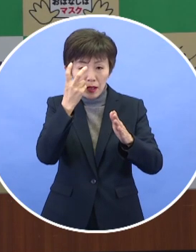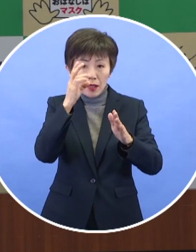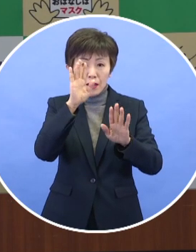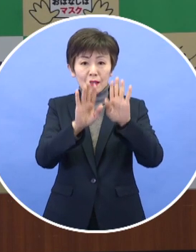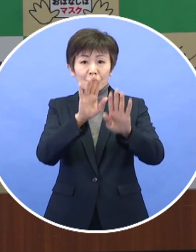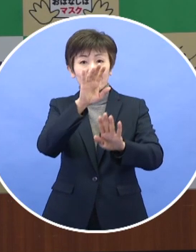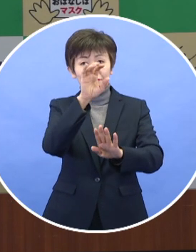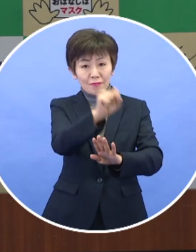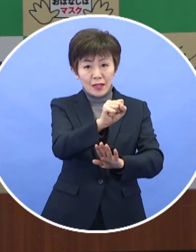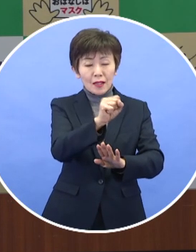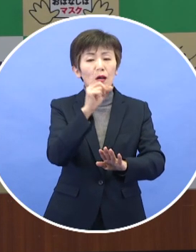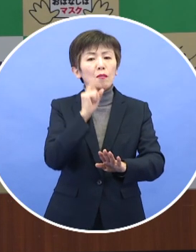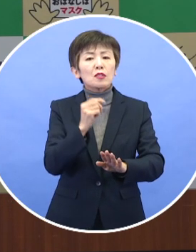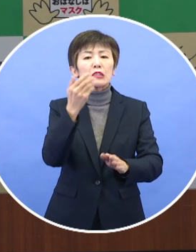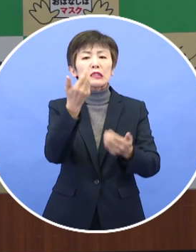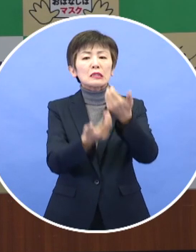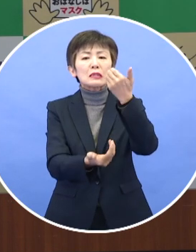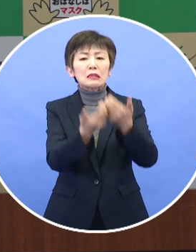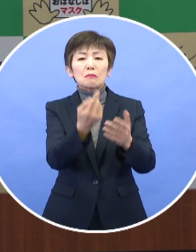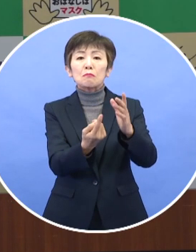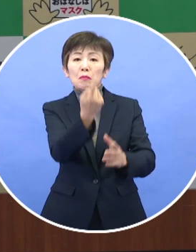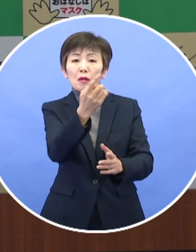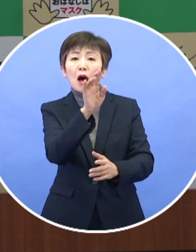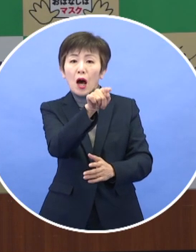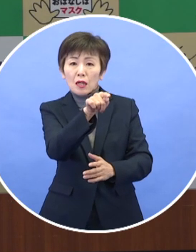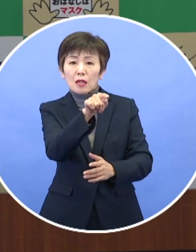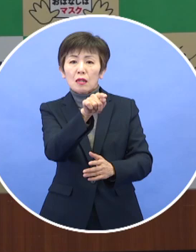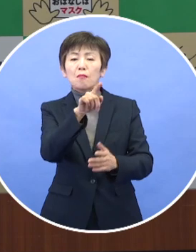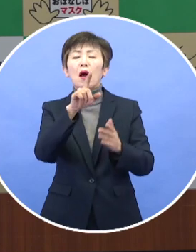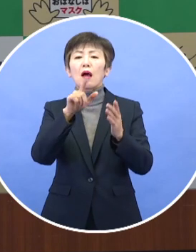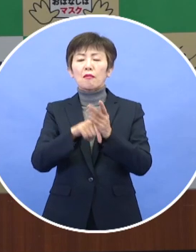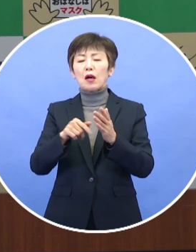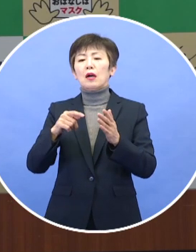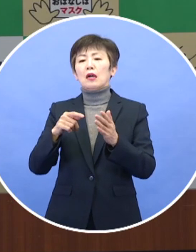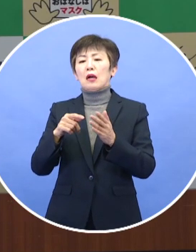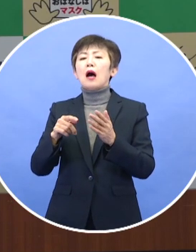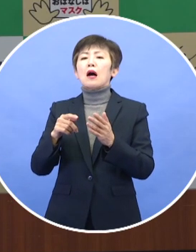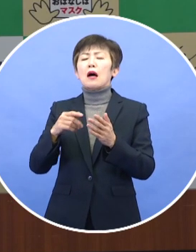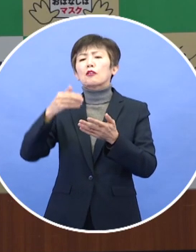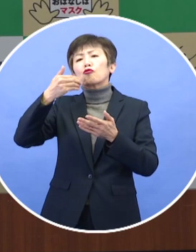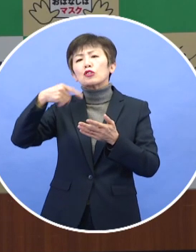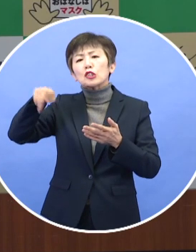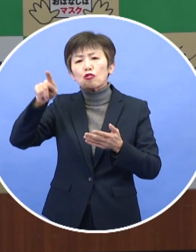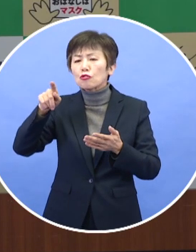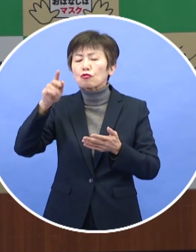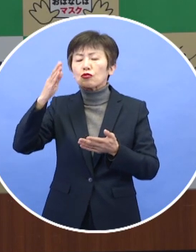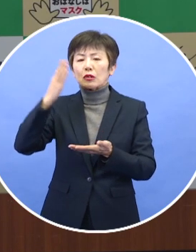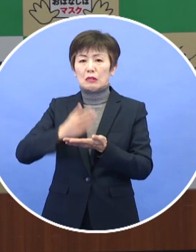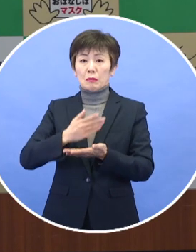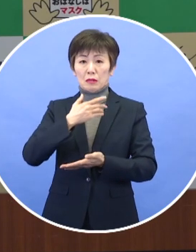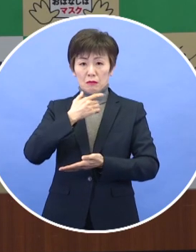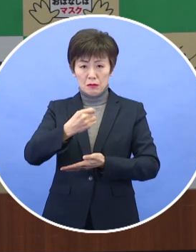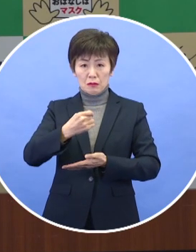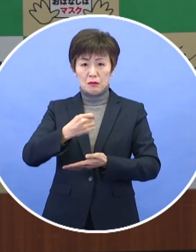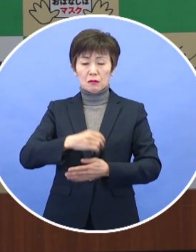悪ければその日は断るということもぜひお願いしたいなと思います。